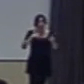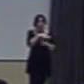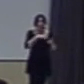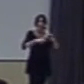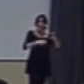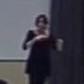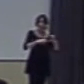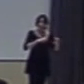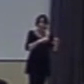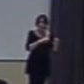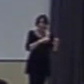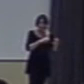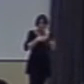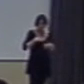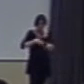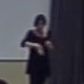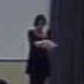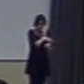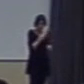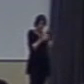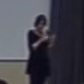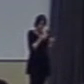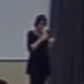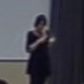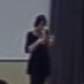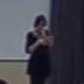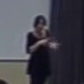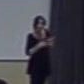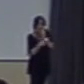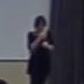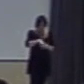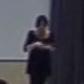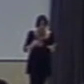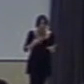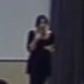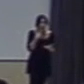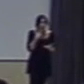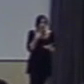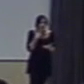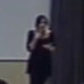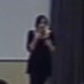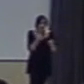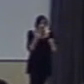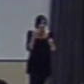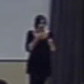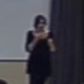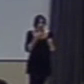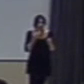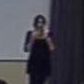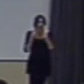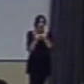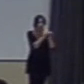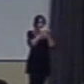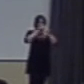cadascú des del seu àmbit ens hi hem anat adaptant, però probablement estaríem d'acord en que falta una reflexió sobre com hem d'assumir